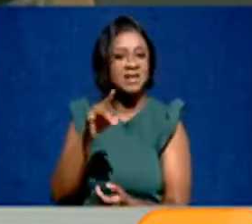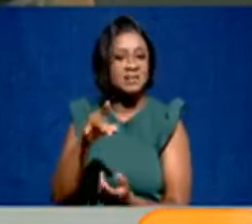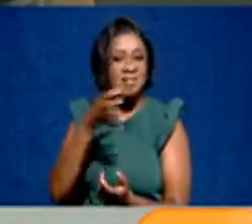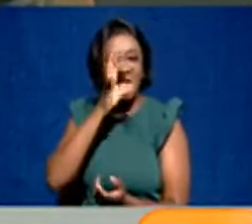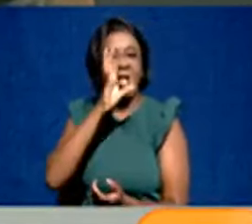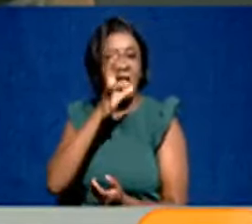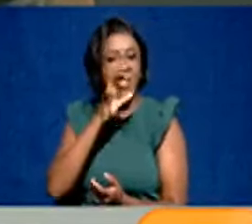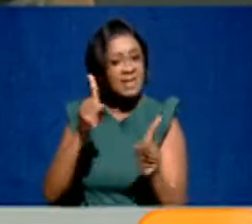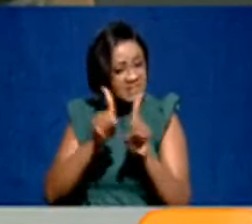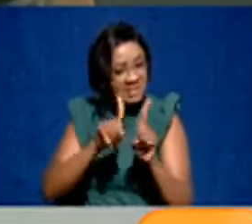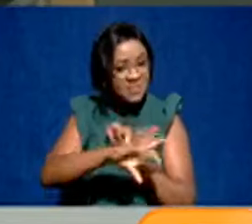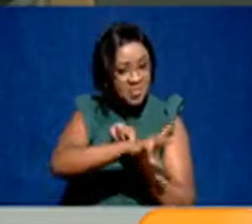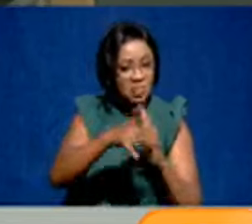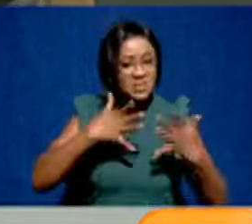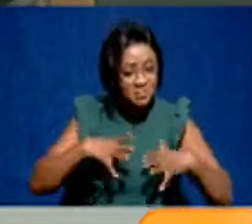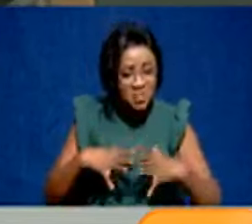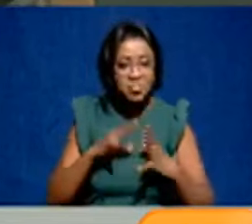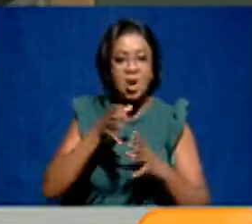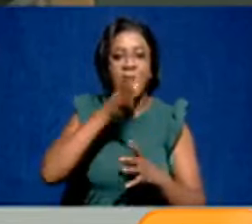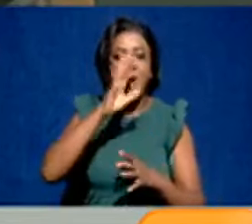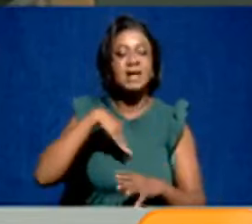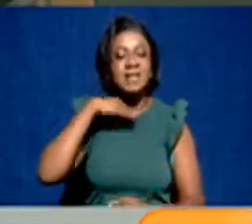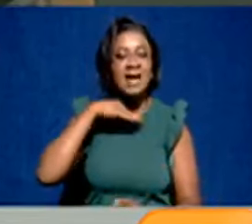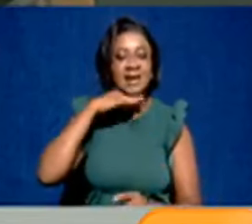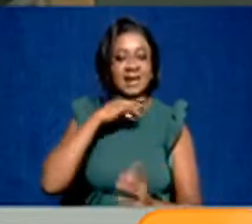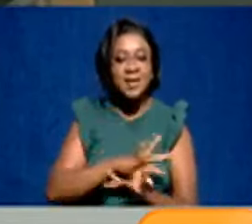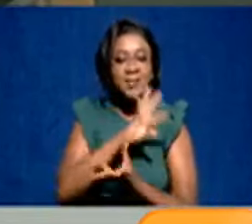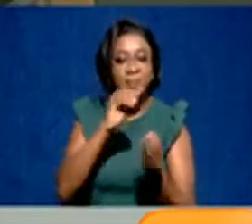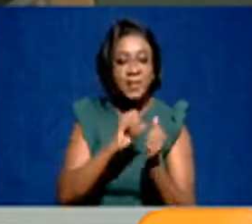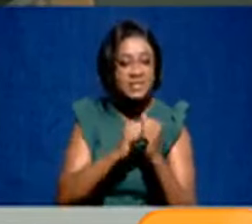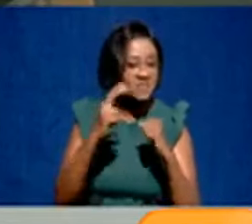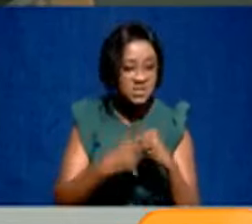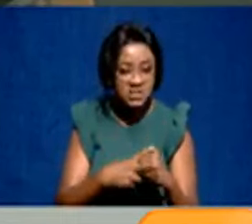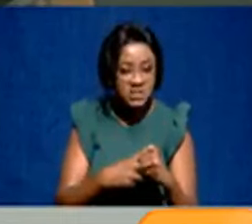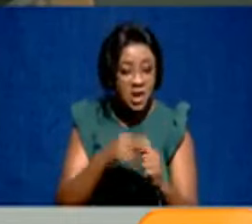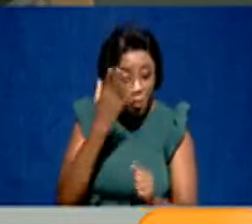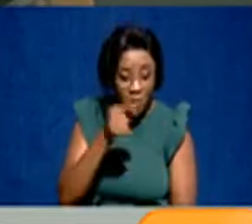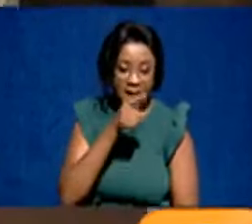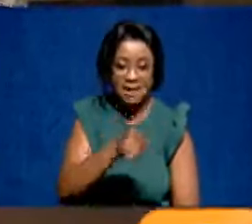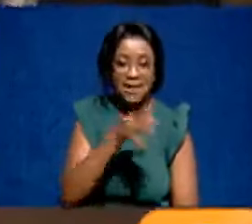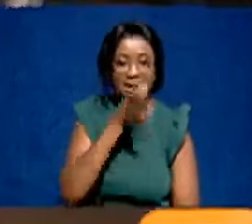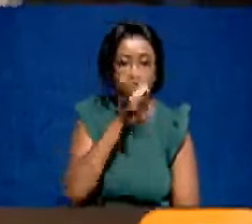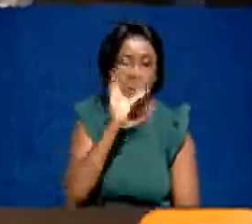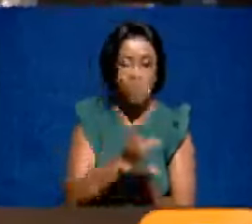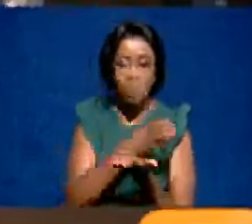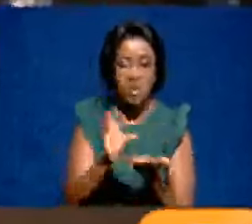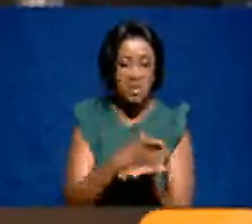17 kaunti hiyo likionekana kutekelezwa na wengi. Na Mgatete Njoroge anaarifu zaidi.